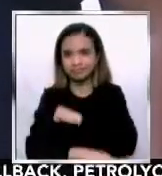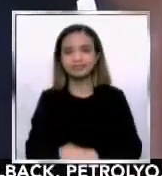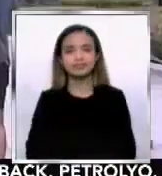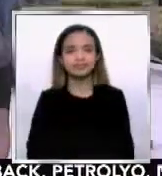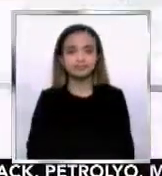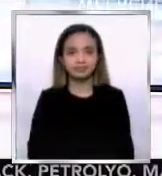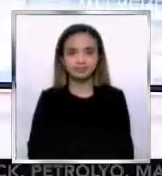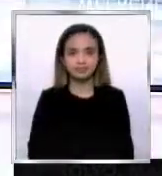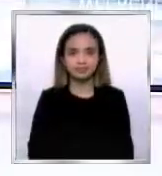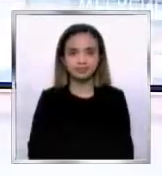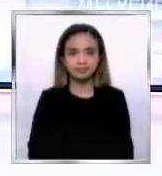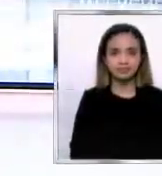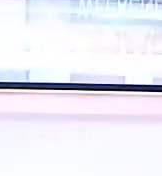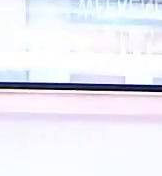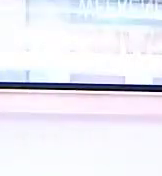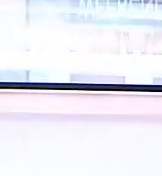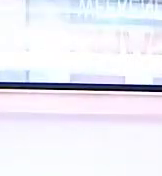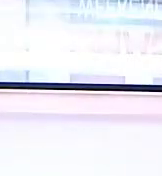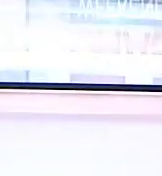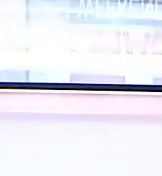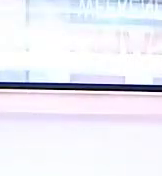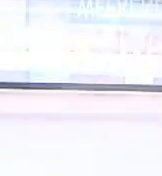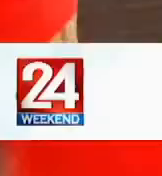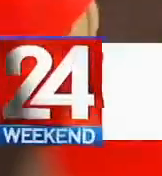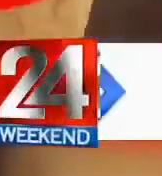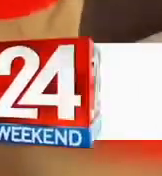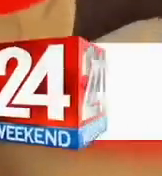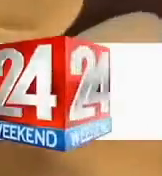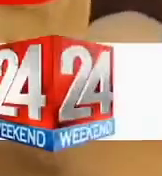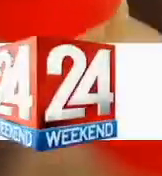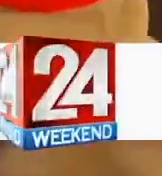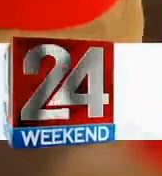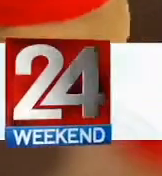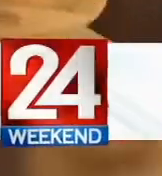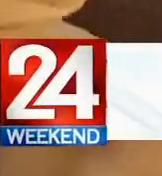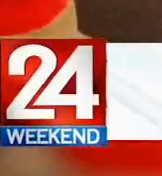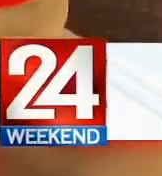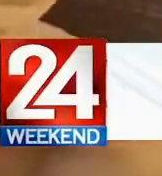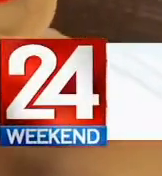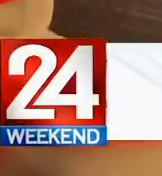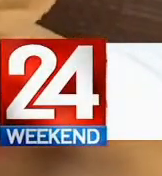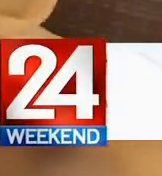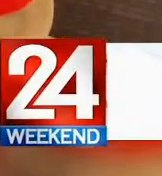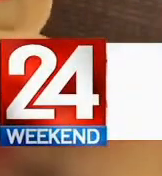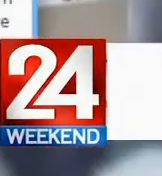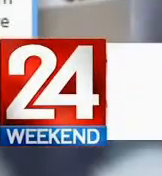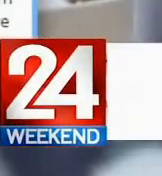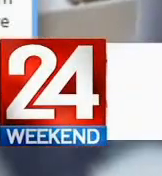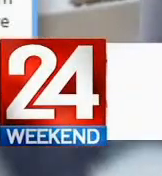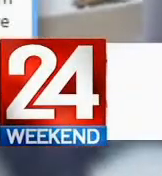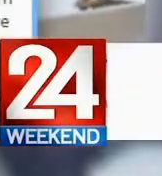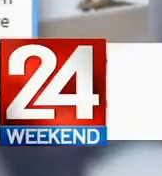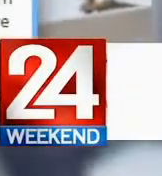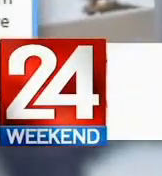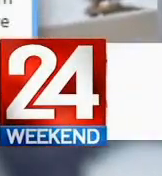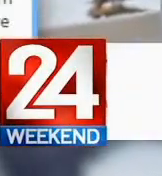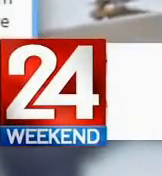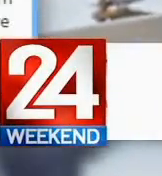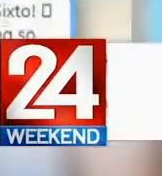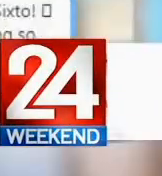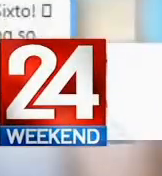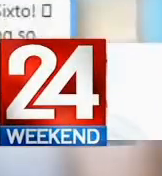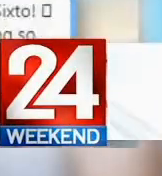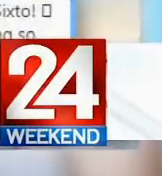Oras. Up next, ang extra special na bakasyon ng Team Dantes sa Palawan.